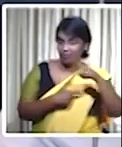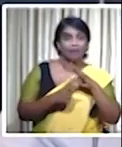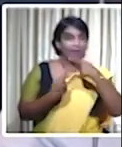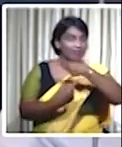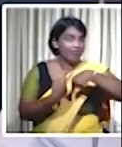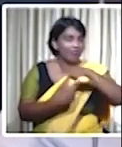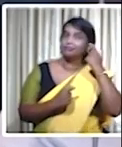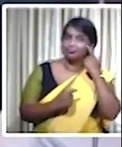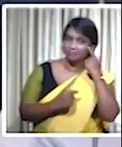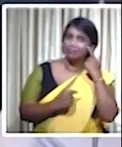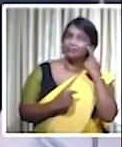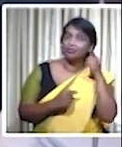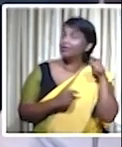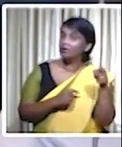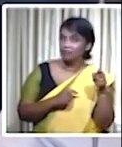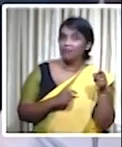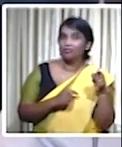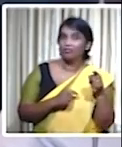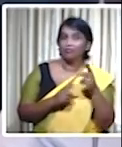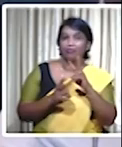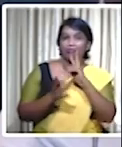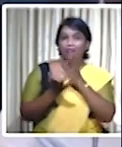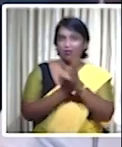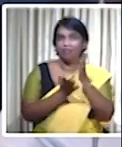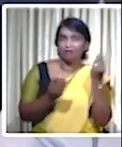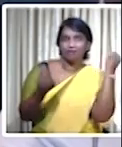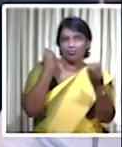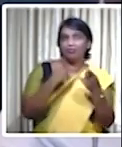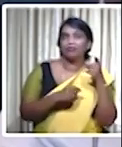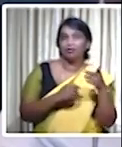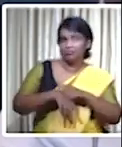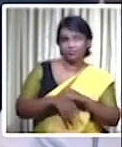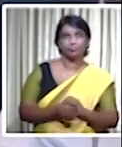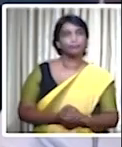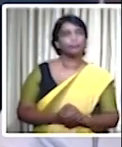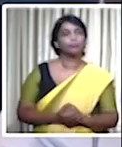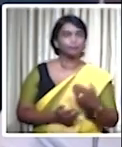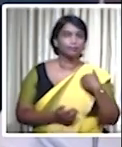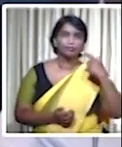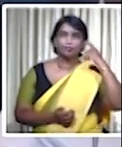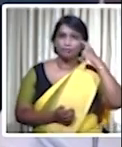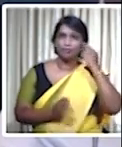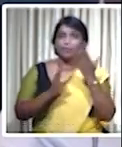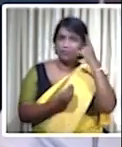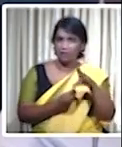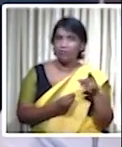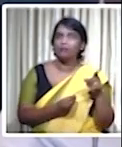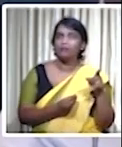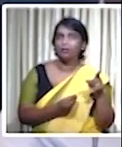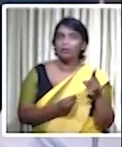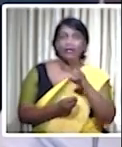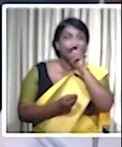තුල මම හිතනවා එතුමාට නොමග යන තත්වයක් ඇති කරලා දීලා තියෙනවා. ගරු කතානායකතුමනි, මට මතක් වෙන්නේ අර පරිසරය නිසා